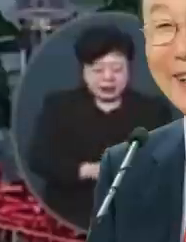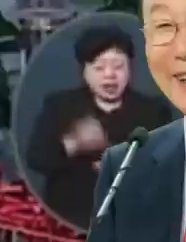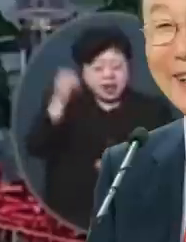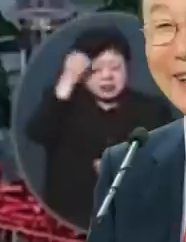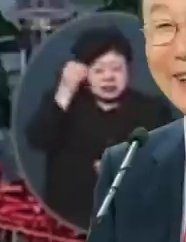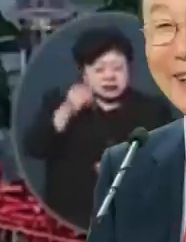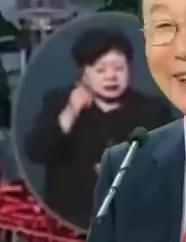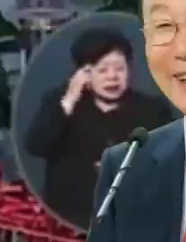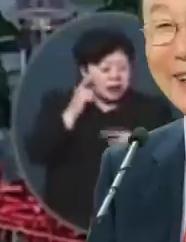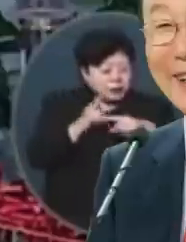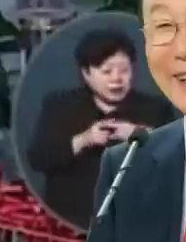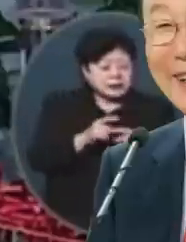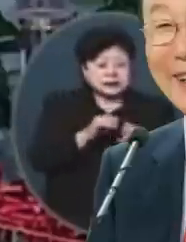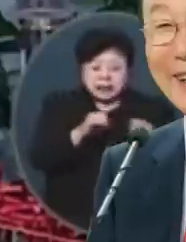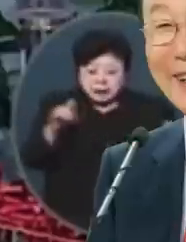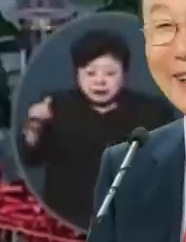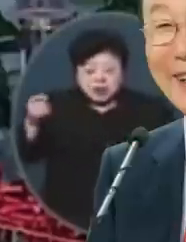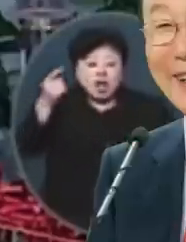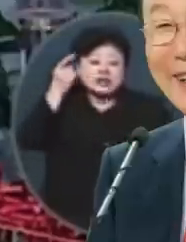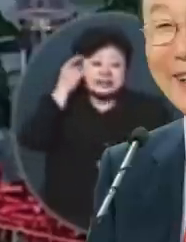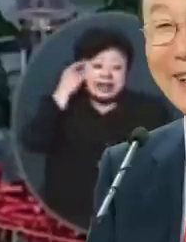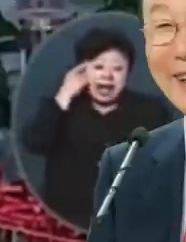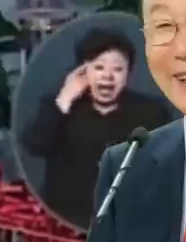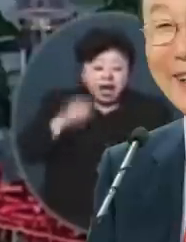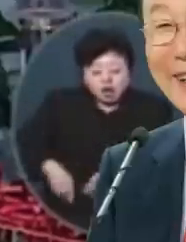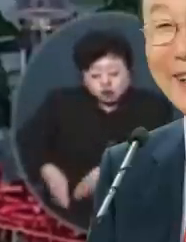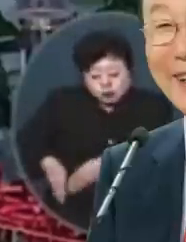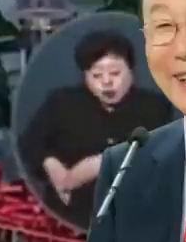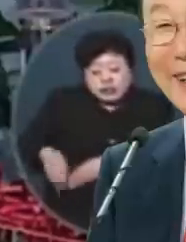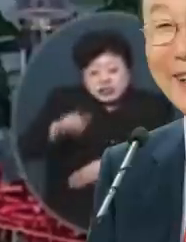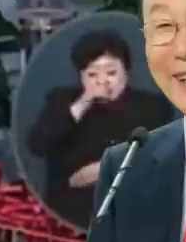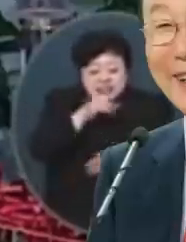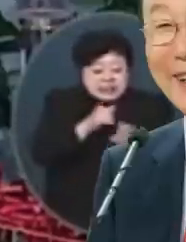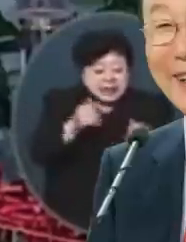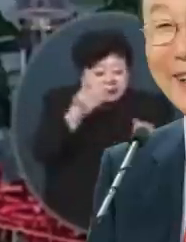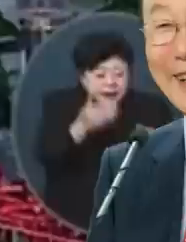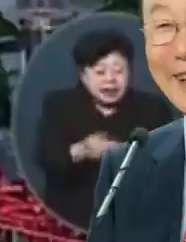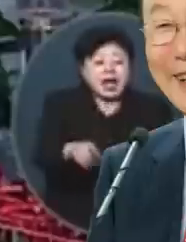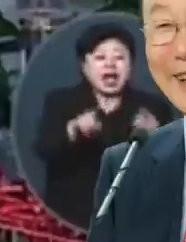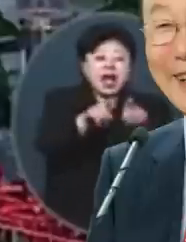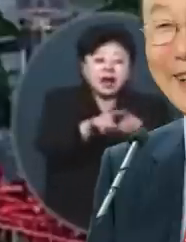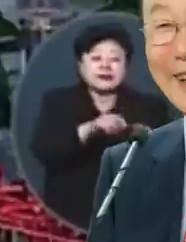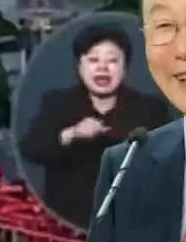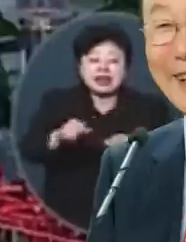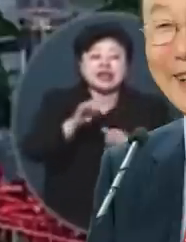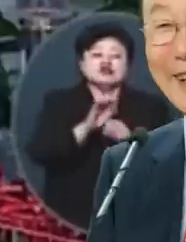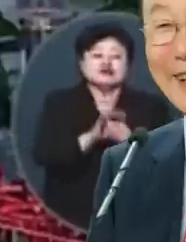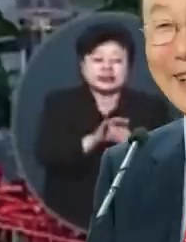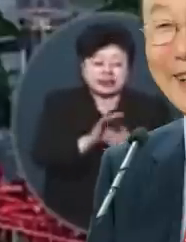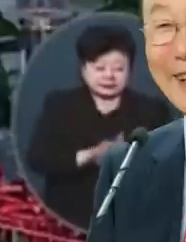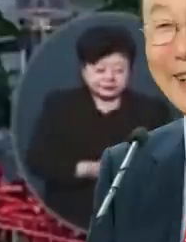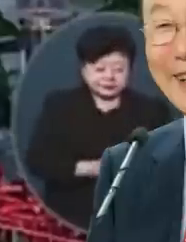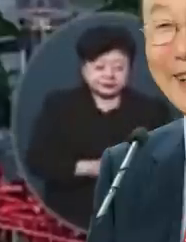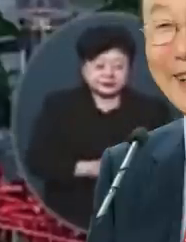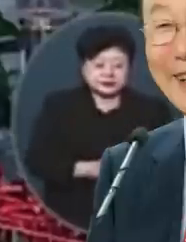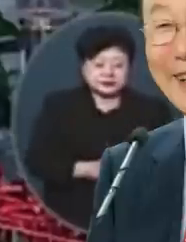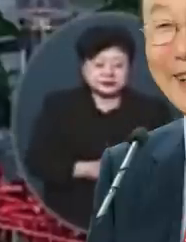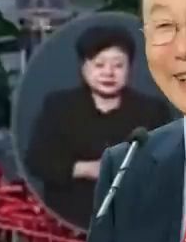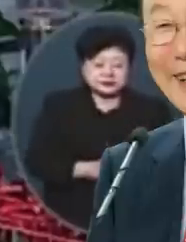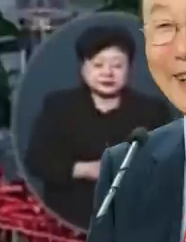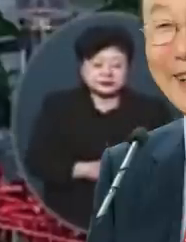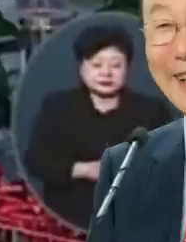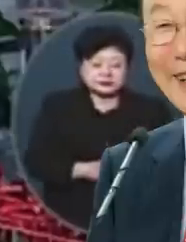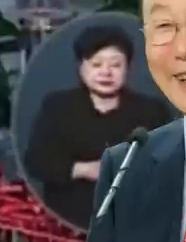성령은 긍정적인 영으로서 생각의 주머니를 가지고 있는 사람에게 같이 역사해 주는 것입니다. 성령은